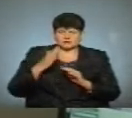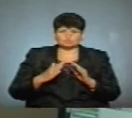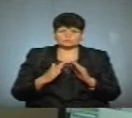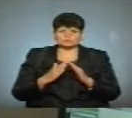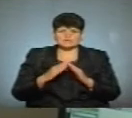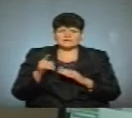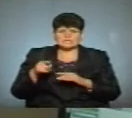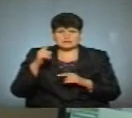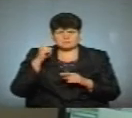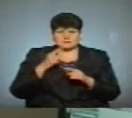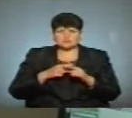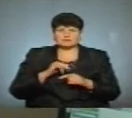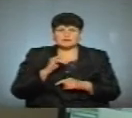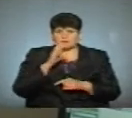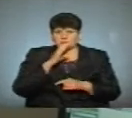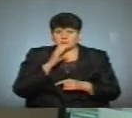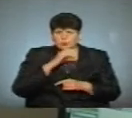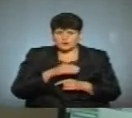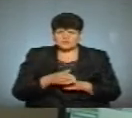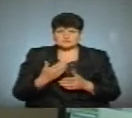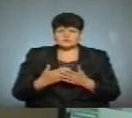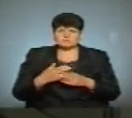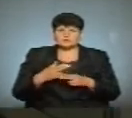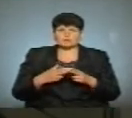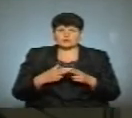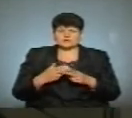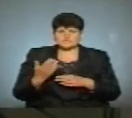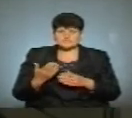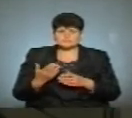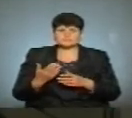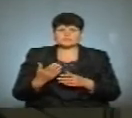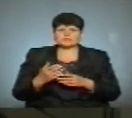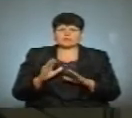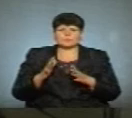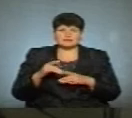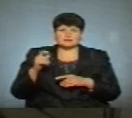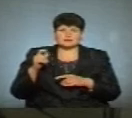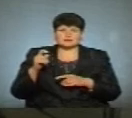її братові погано. Нібито порізав руки. На момент прибуття бригади